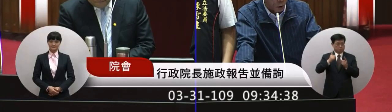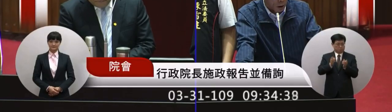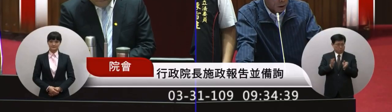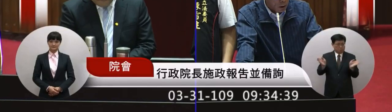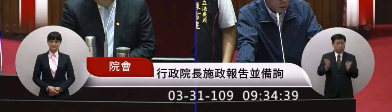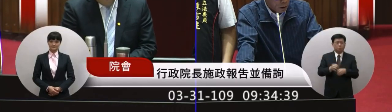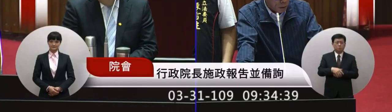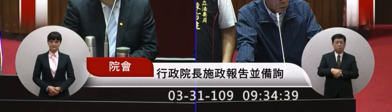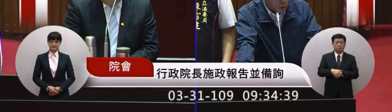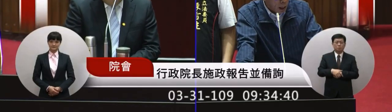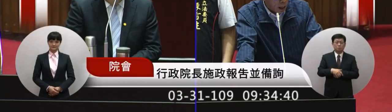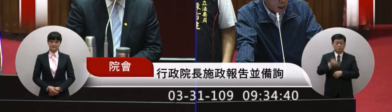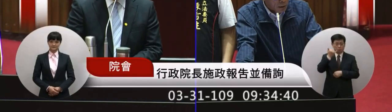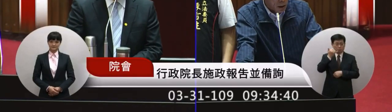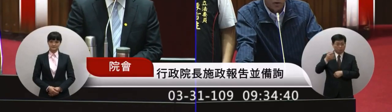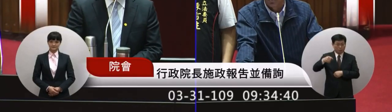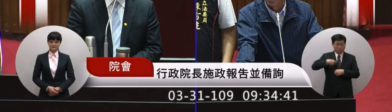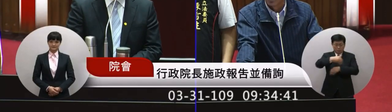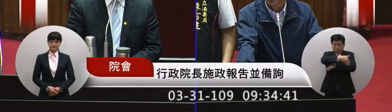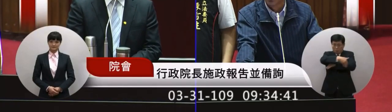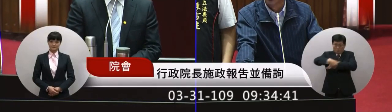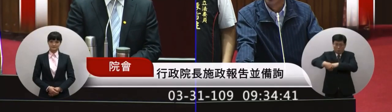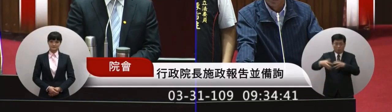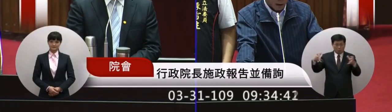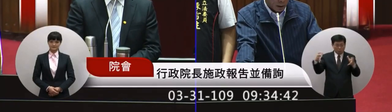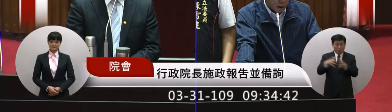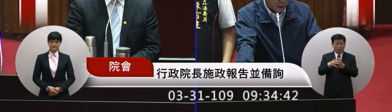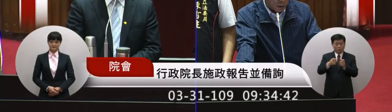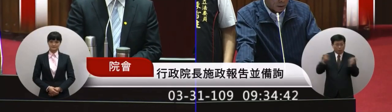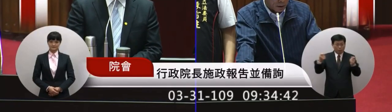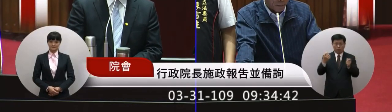比较宽广，澎湖的海岸线总长就有